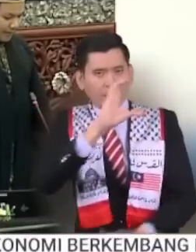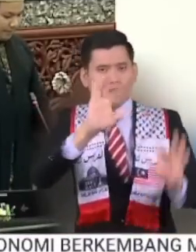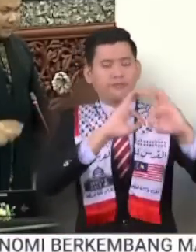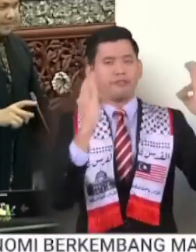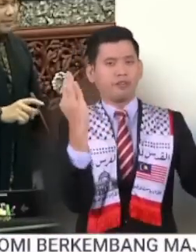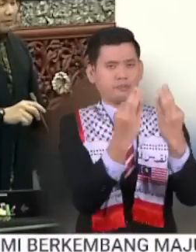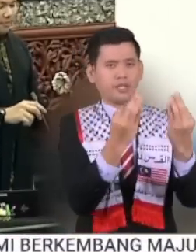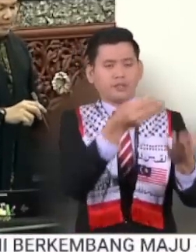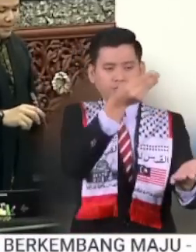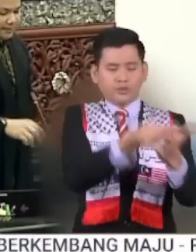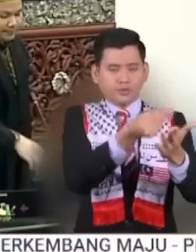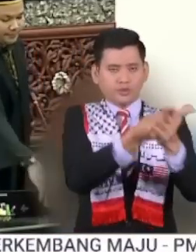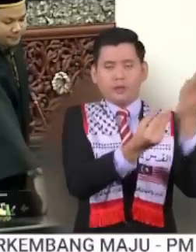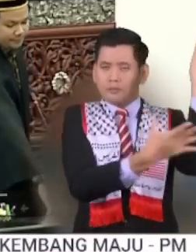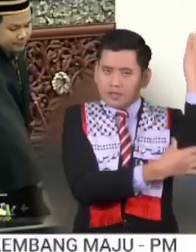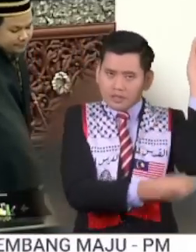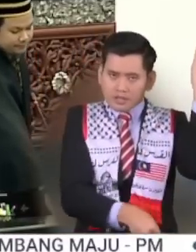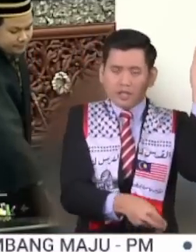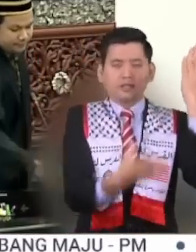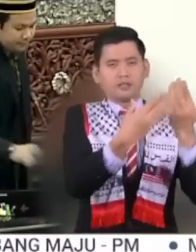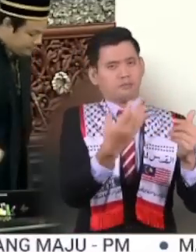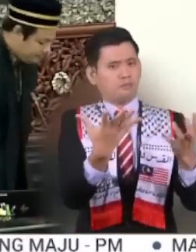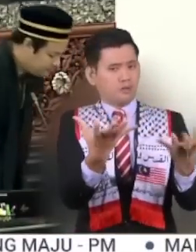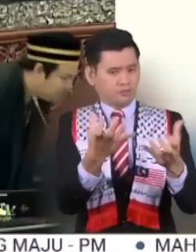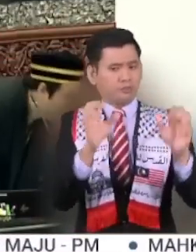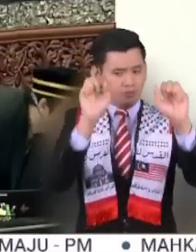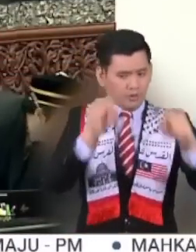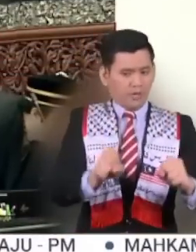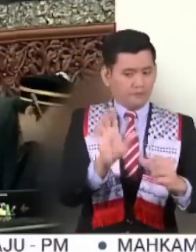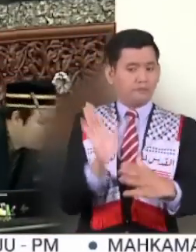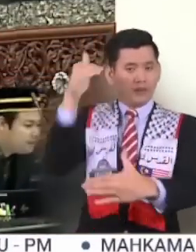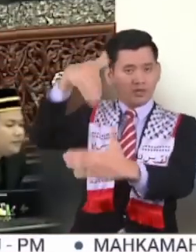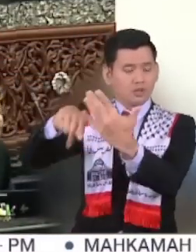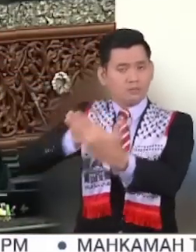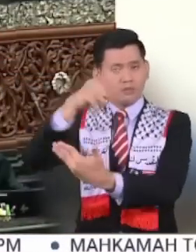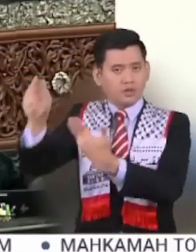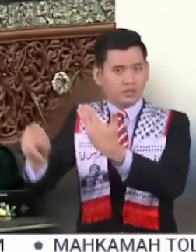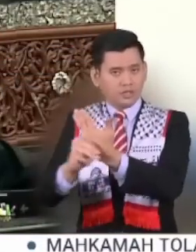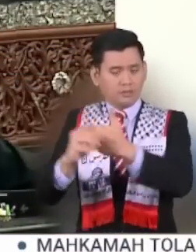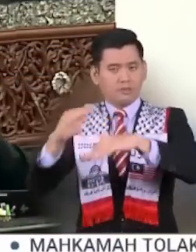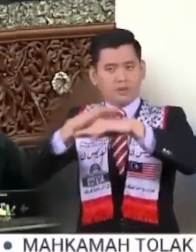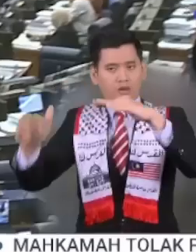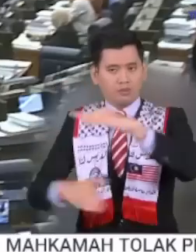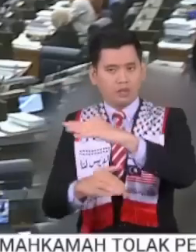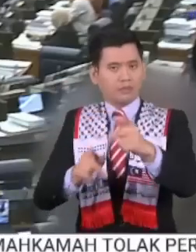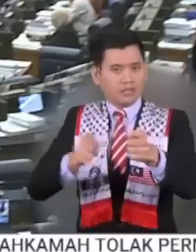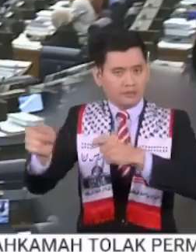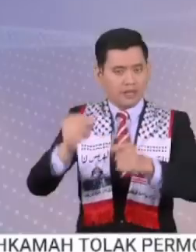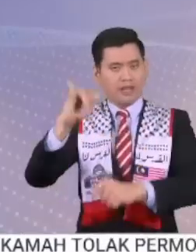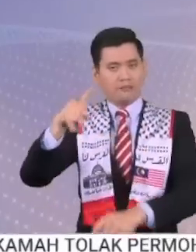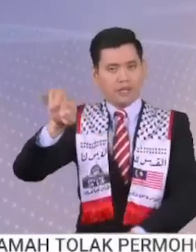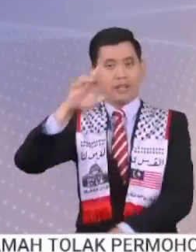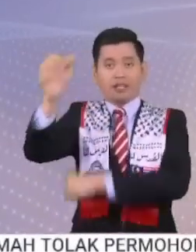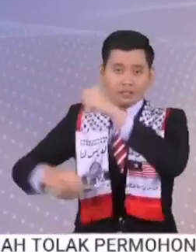bagi diserapkan dalam mana-mana program bersesuaian di bawah IPR menjelang akhir tahun ini.